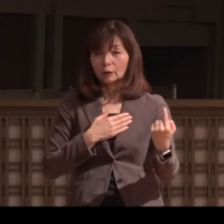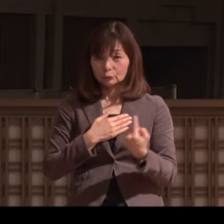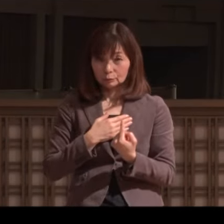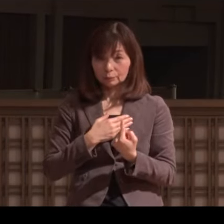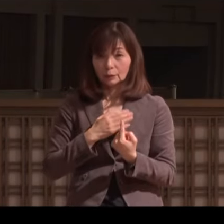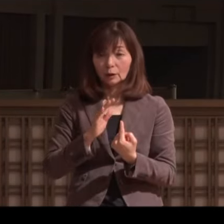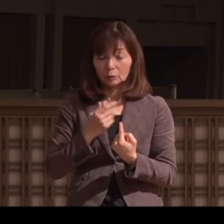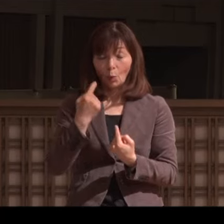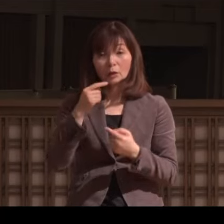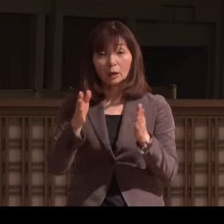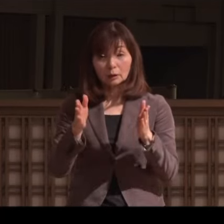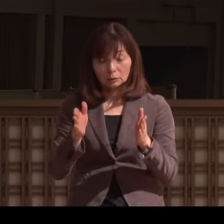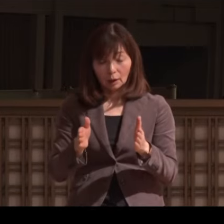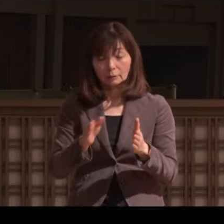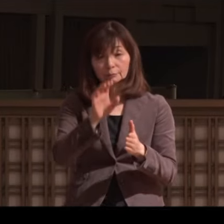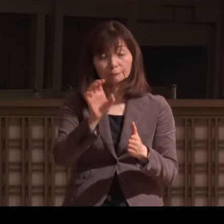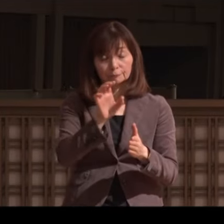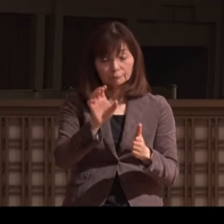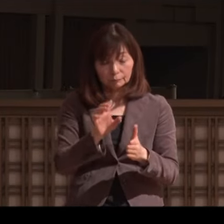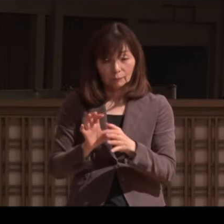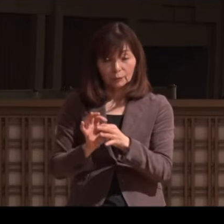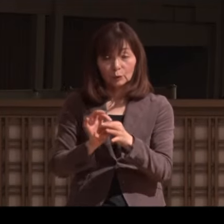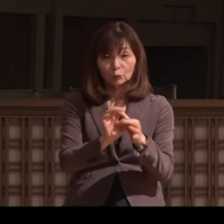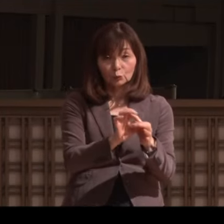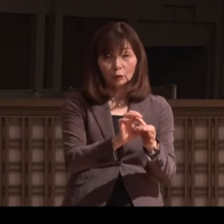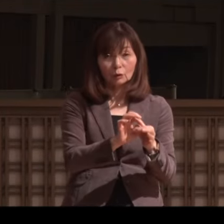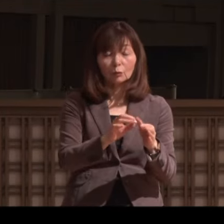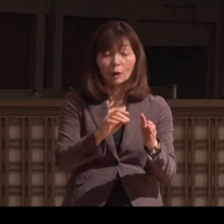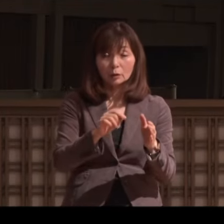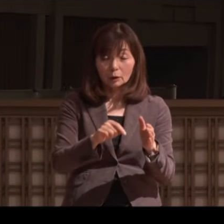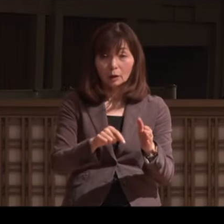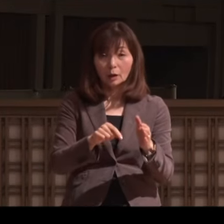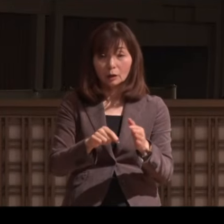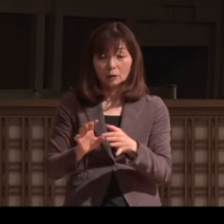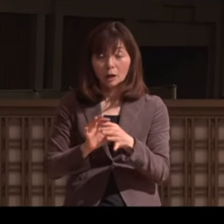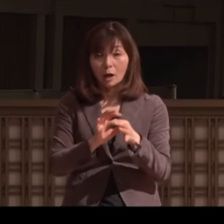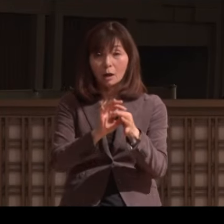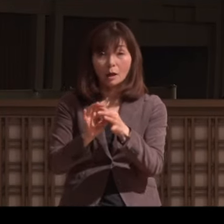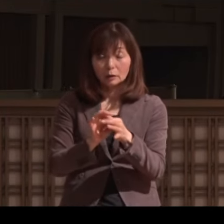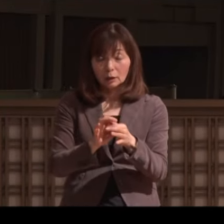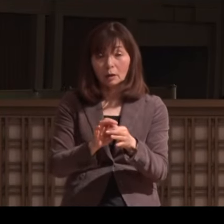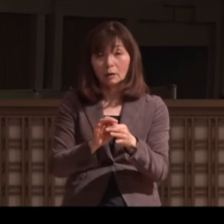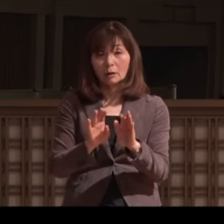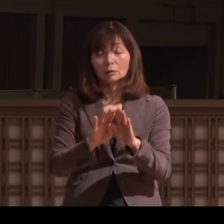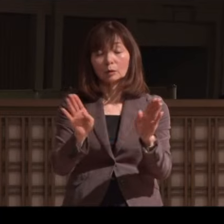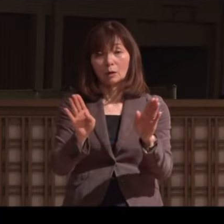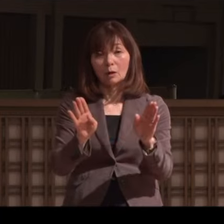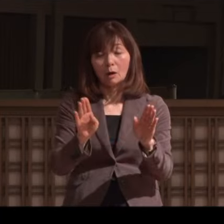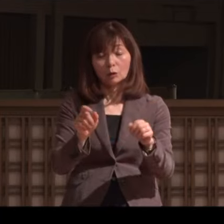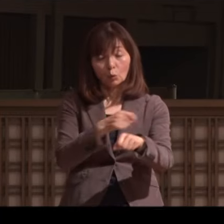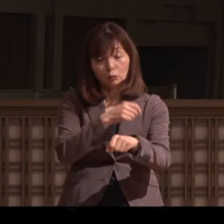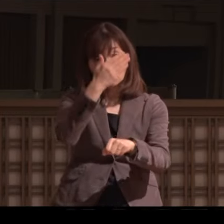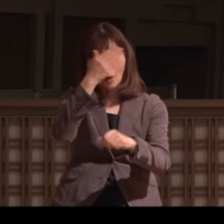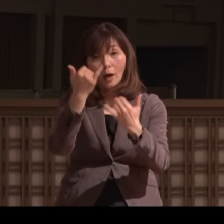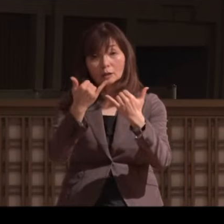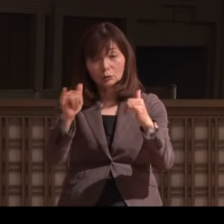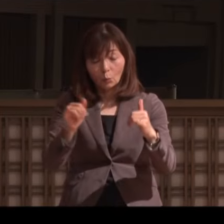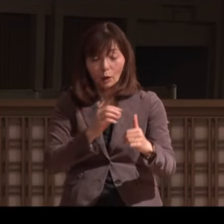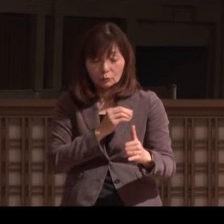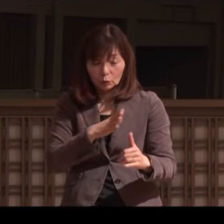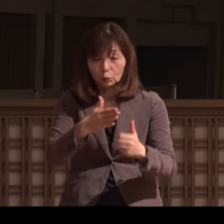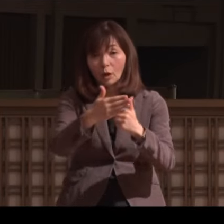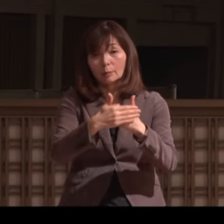繰り返しやってるうちにですね連携が生まれて特に若い方が非常に熱心に取り組んでくれるようになりましたで加え